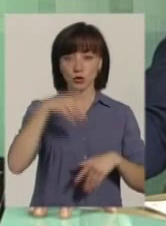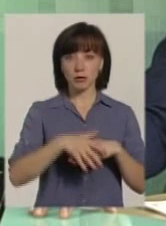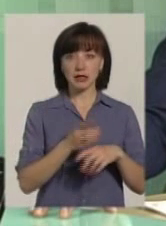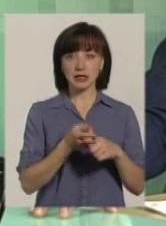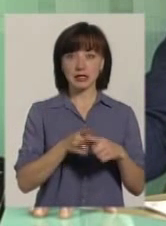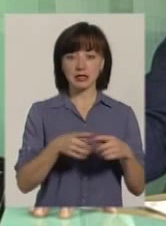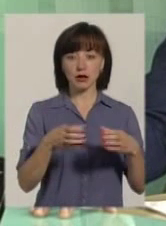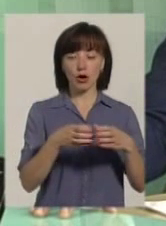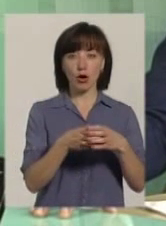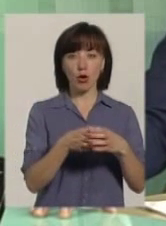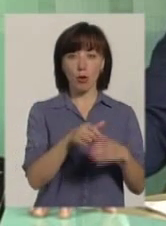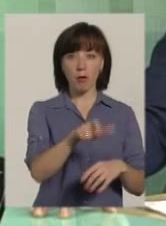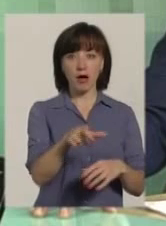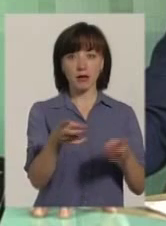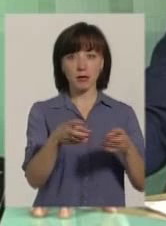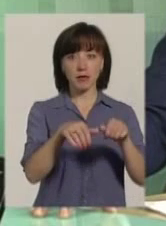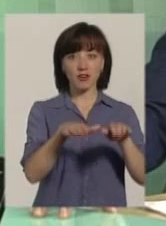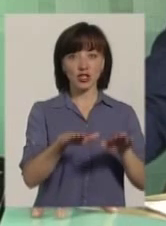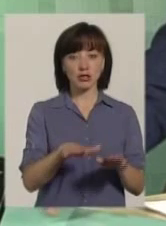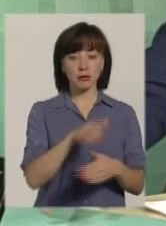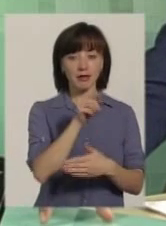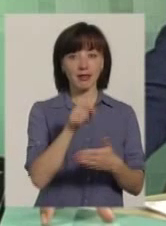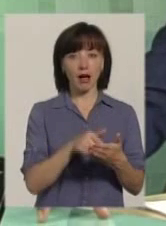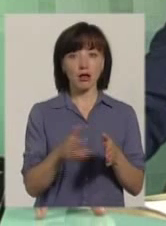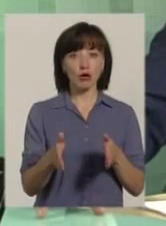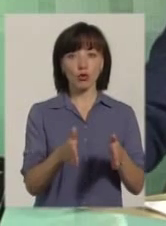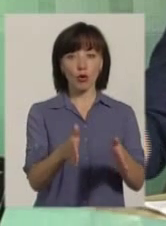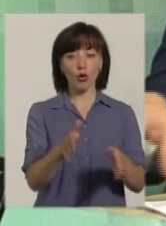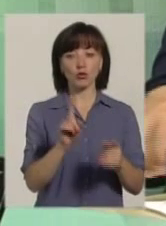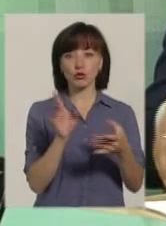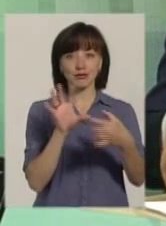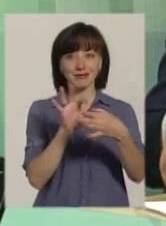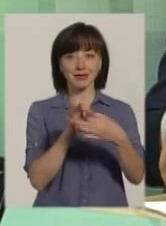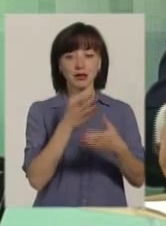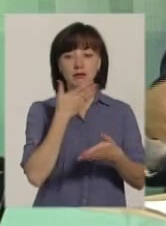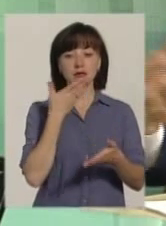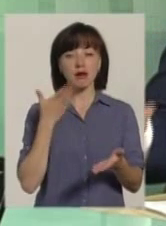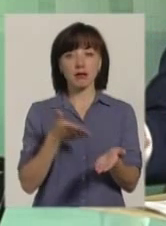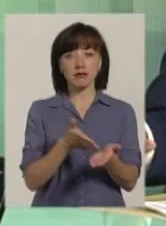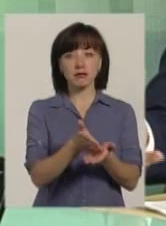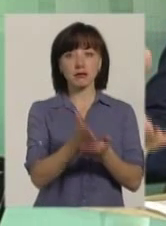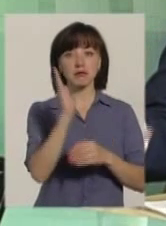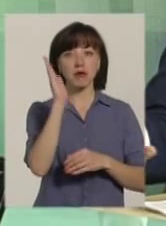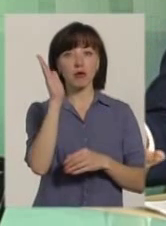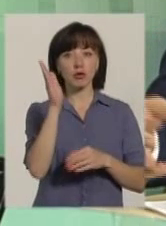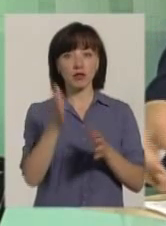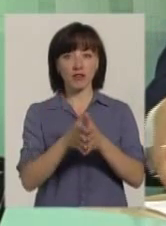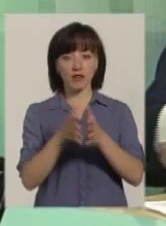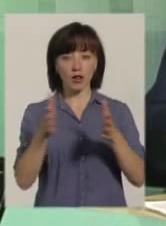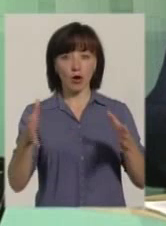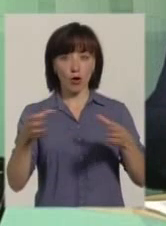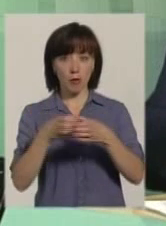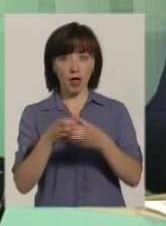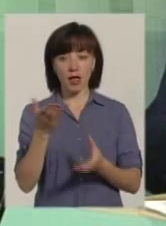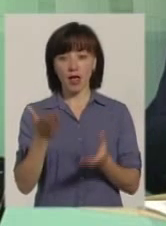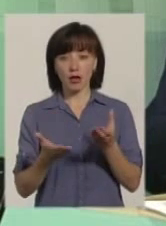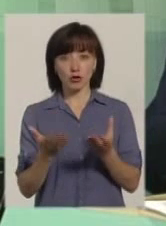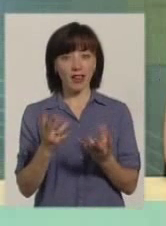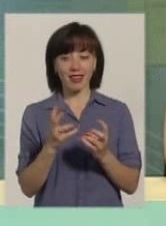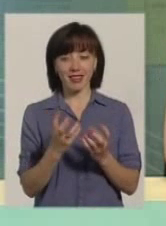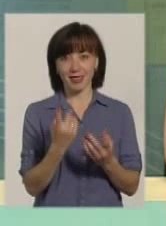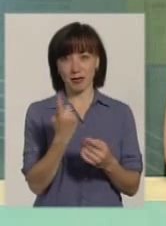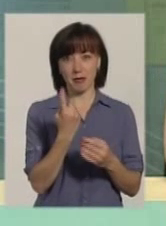потрібно терміново вирішити питання дороги, тому що вона не сполучена, її треба сполучити з майбутньою великою громадою. І якщо не об'єднана